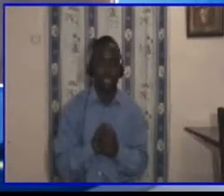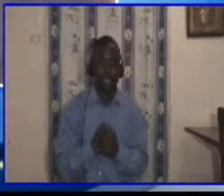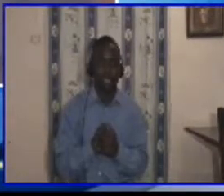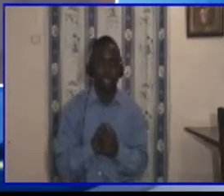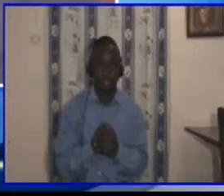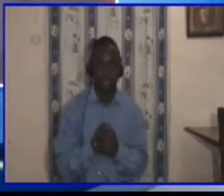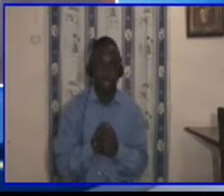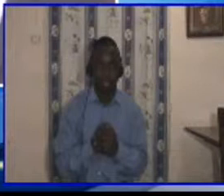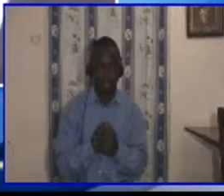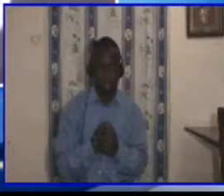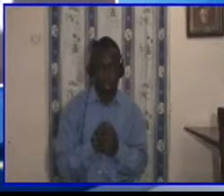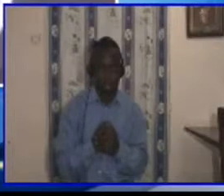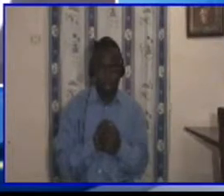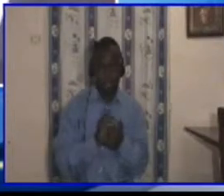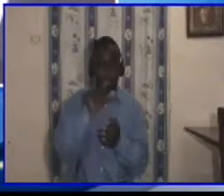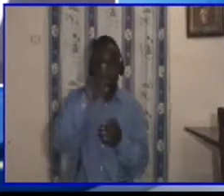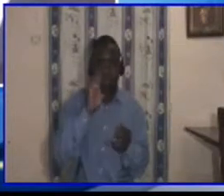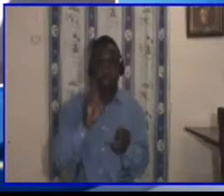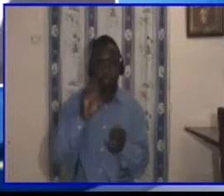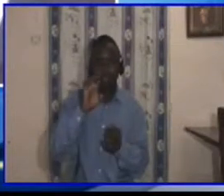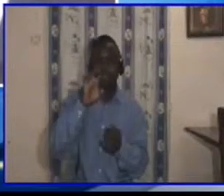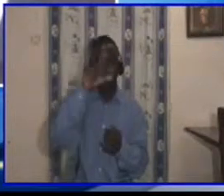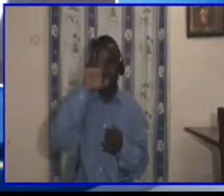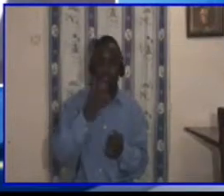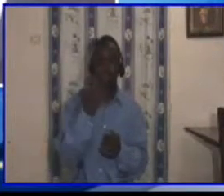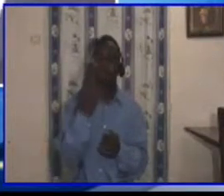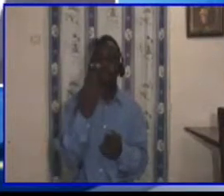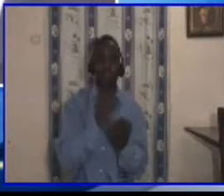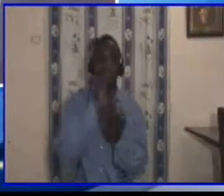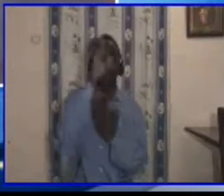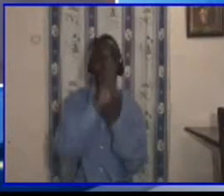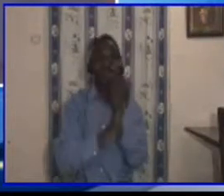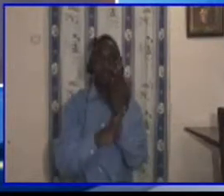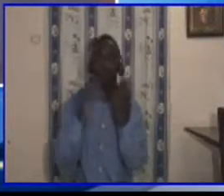e il 12 dicembre 1965